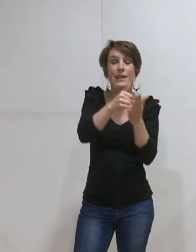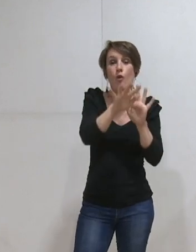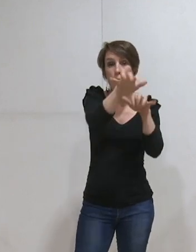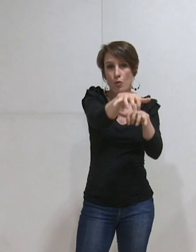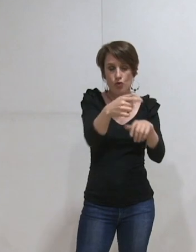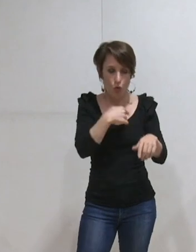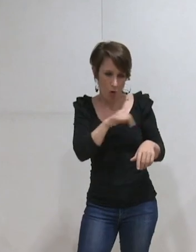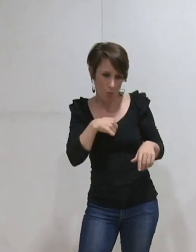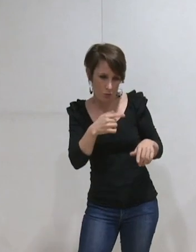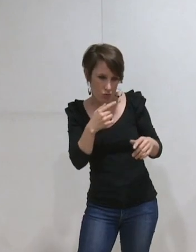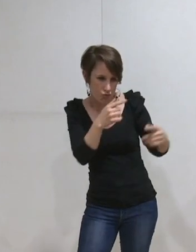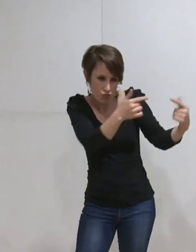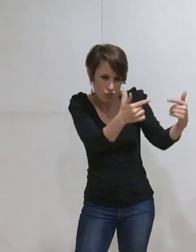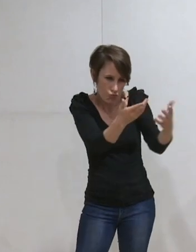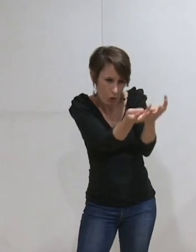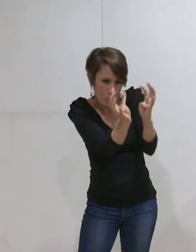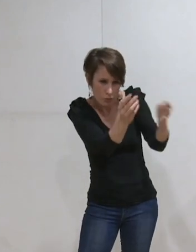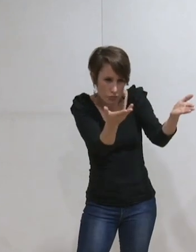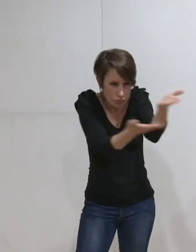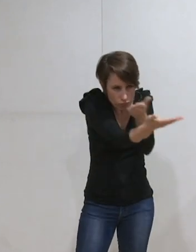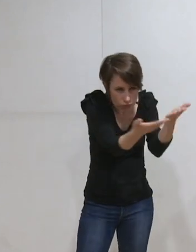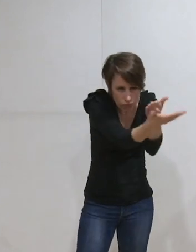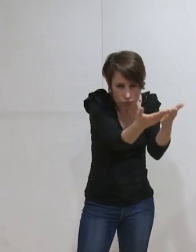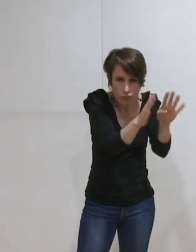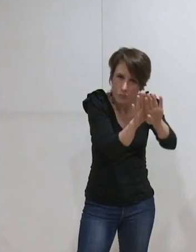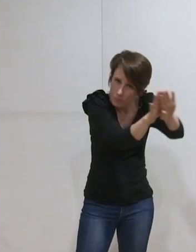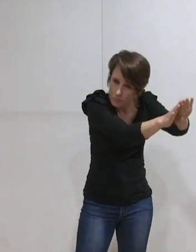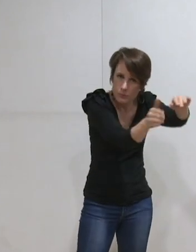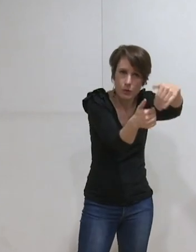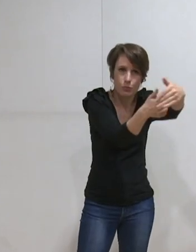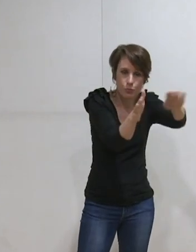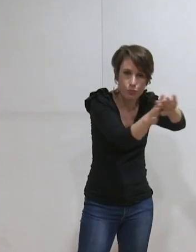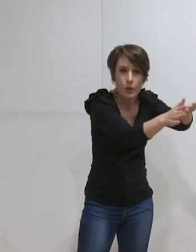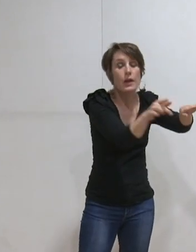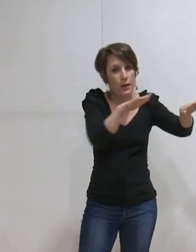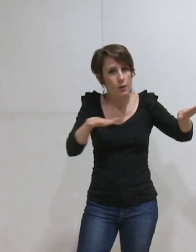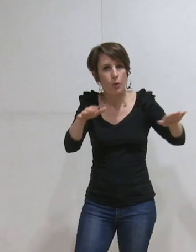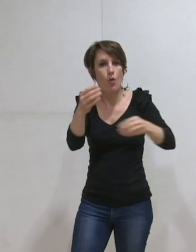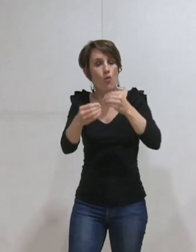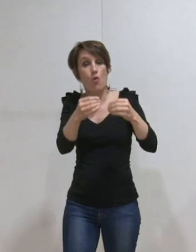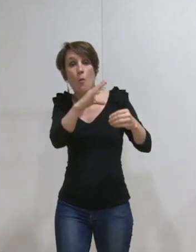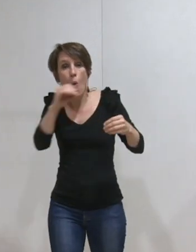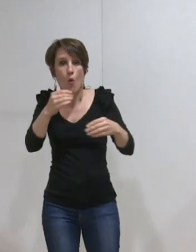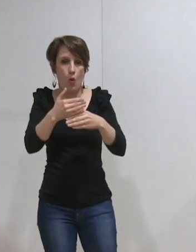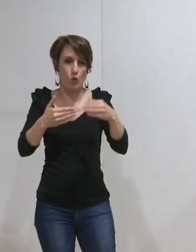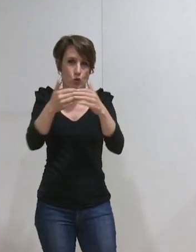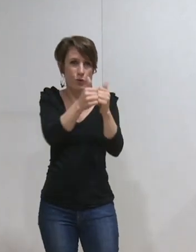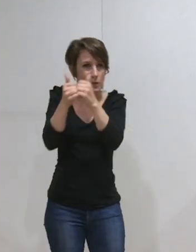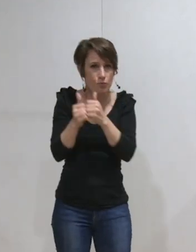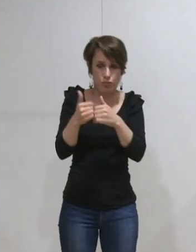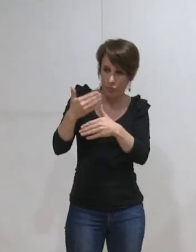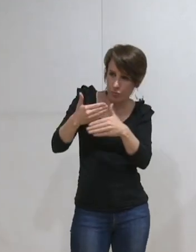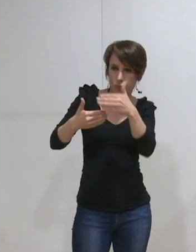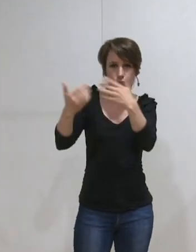ce que nous pouvions ou si on coconstruit en partant du diagnostic partagé et cetera et c'est en cela que petit à petit nous gagnerons je crois la